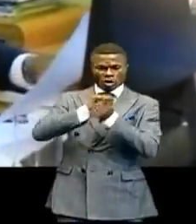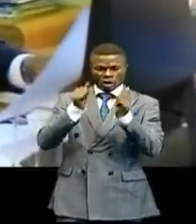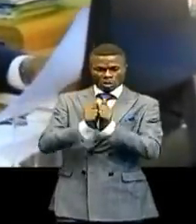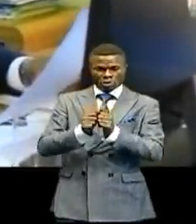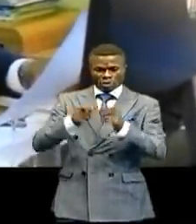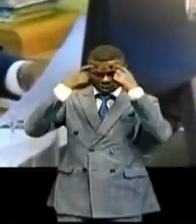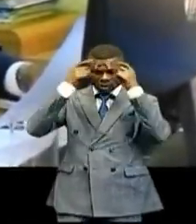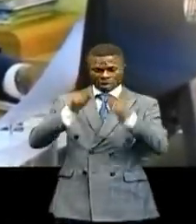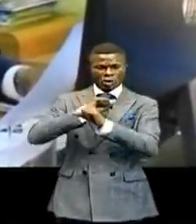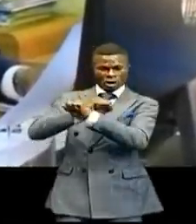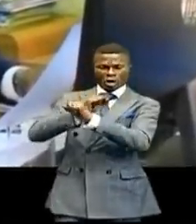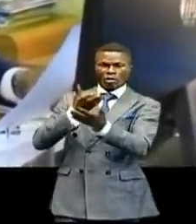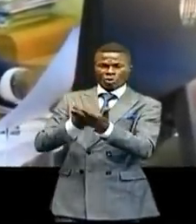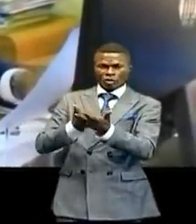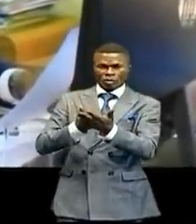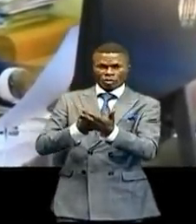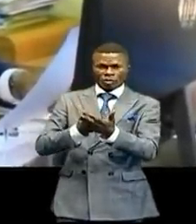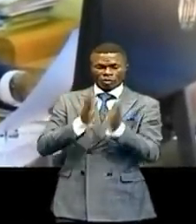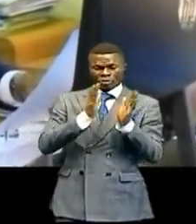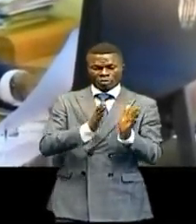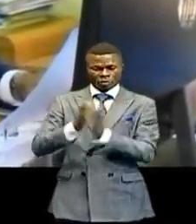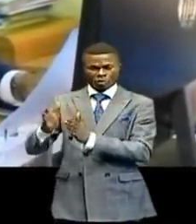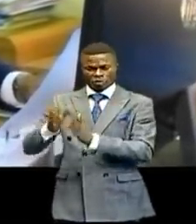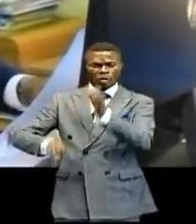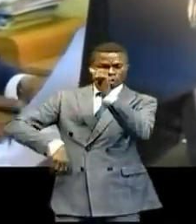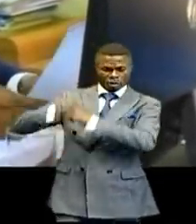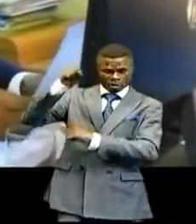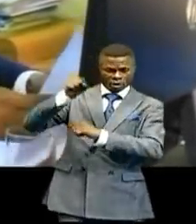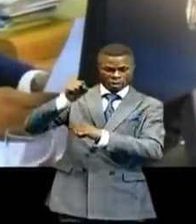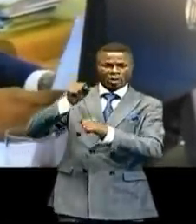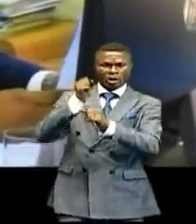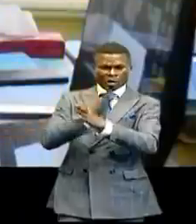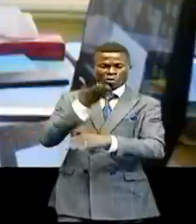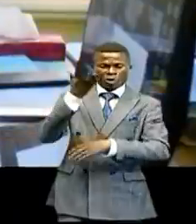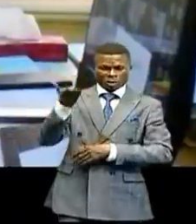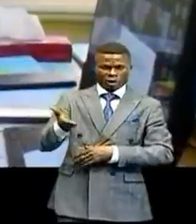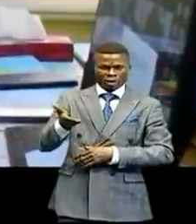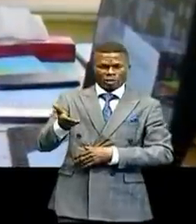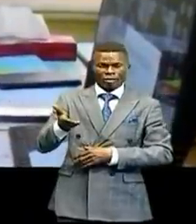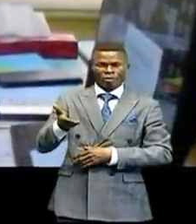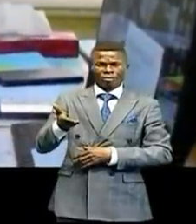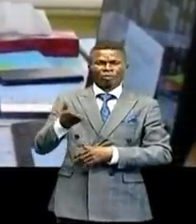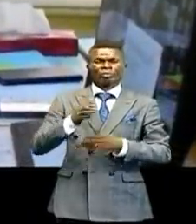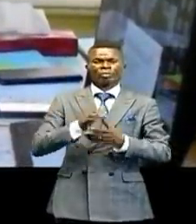les mesures à prendre. Les dispositifs de riposte sont bien opérationnels.